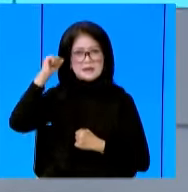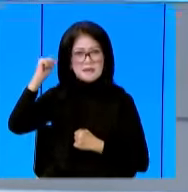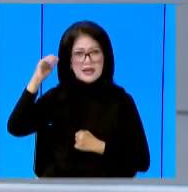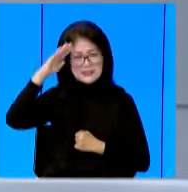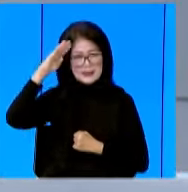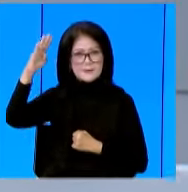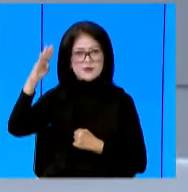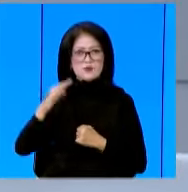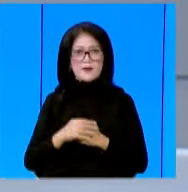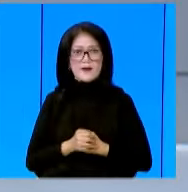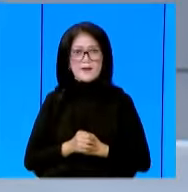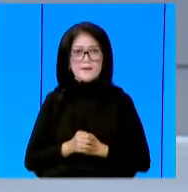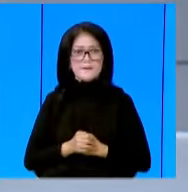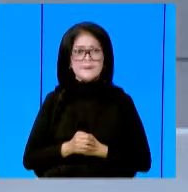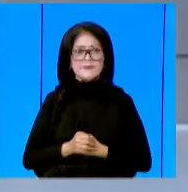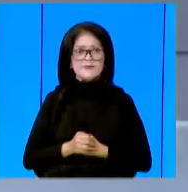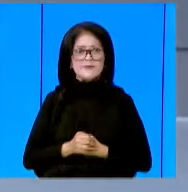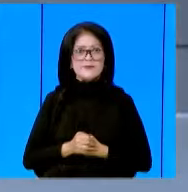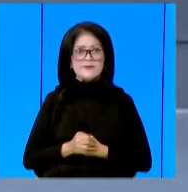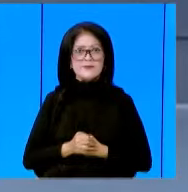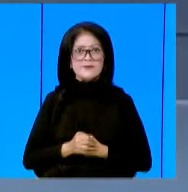semangat dan sampai jumpa.